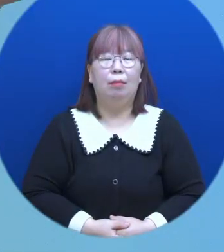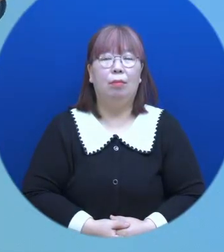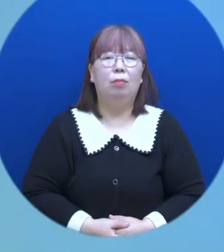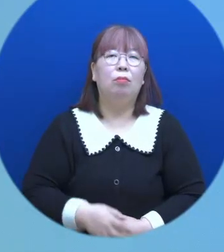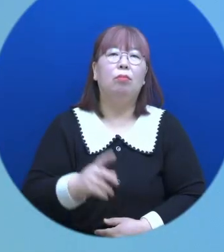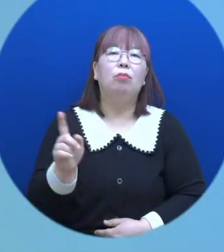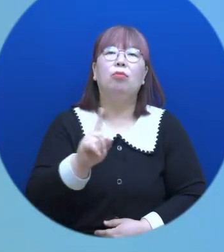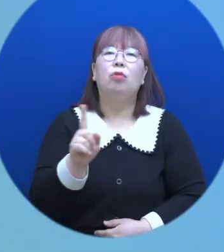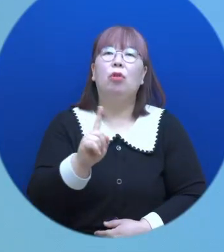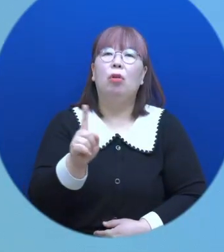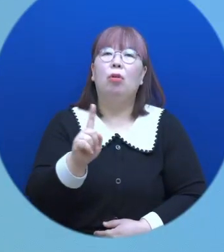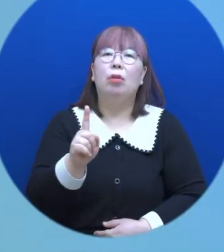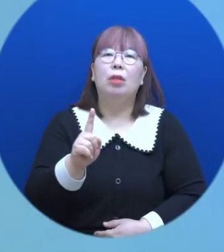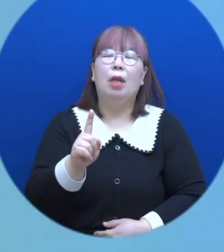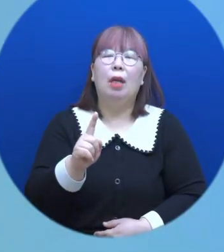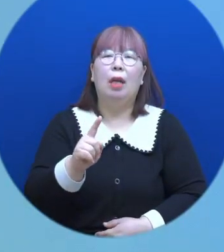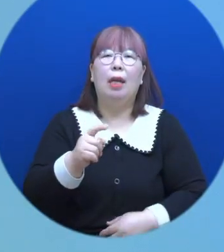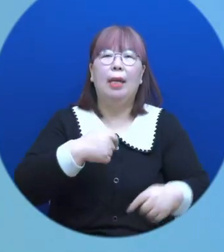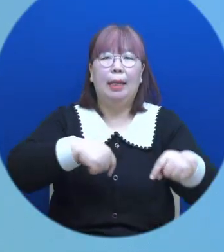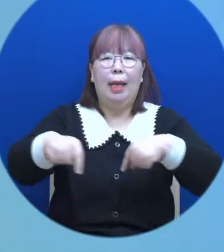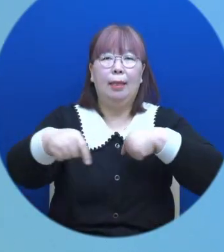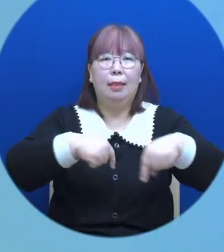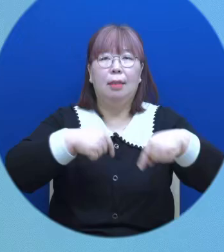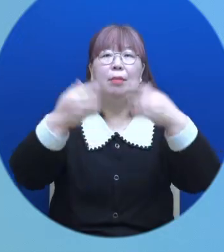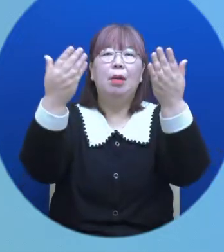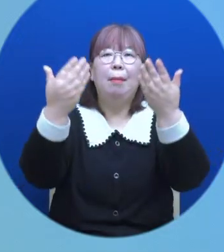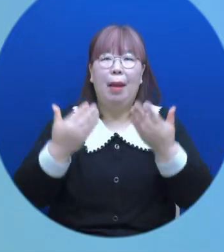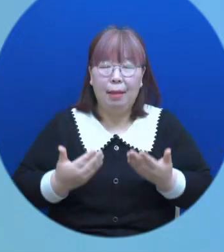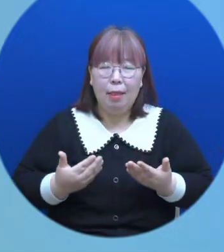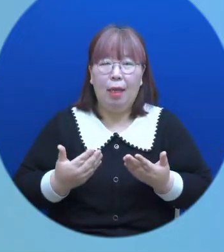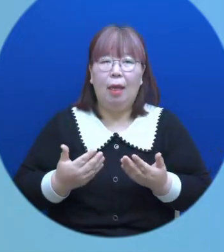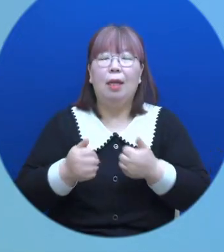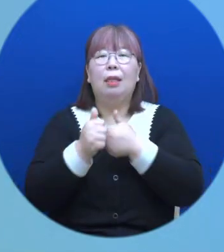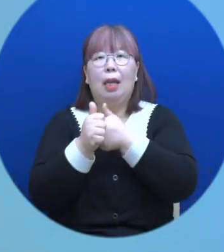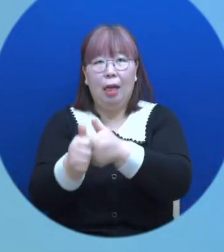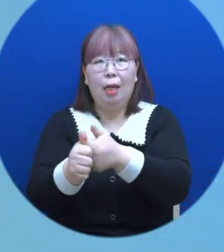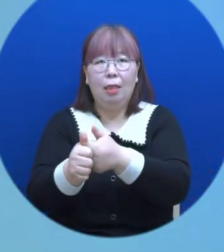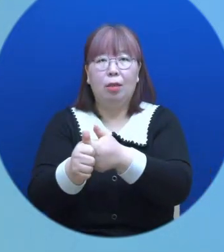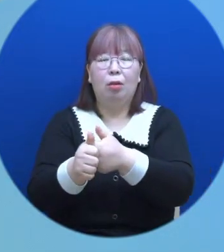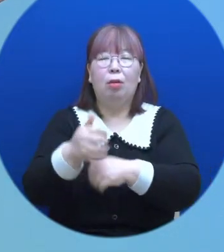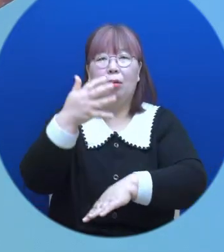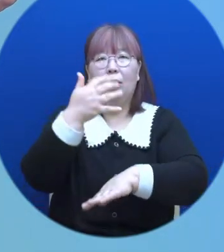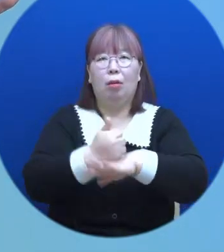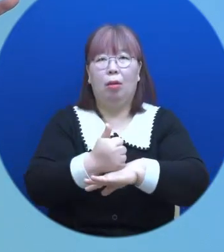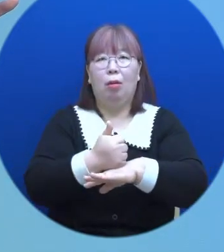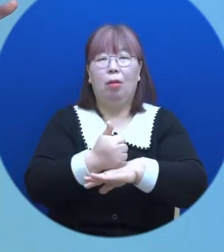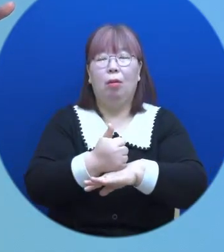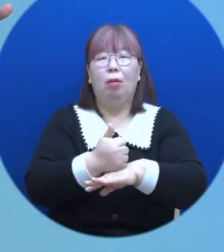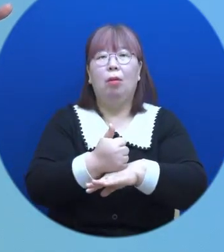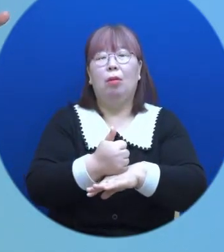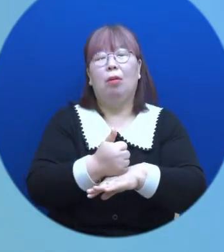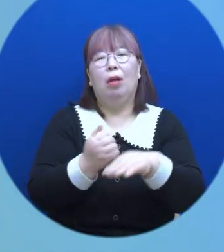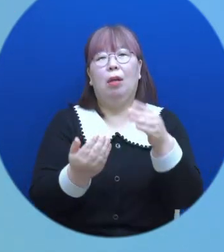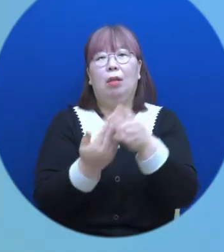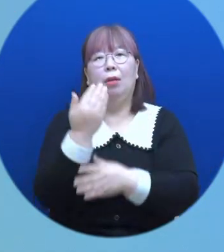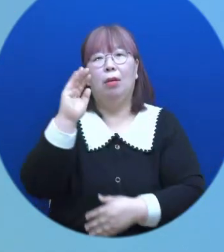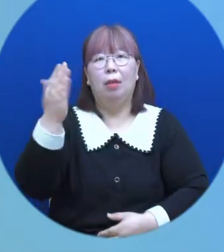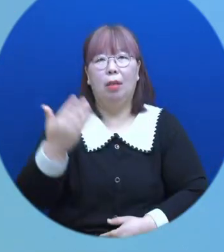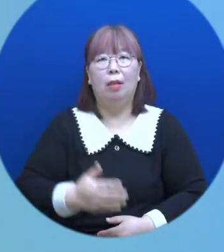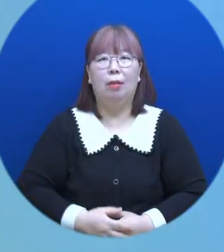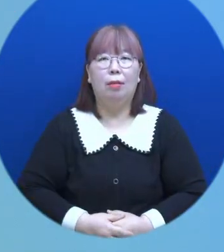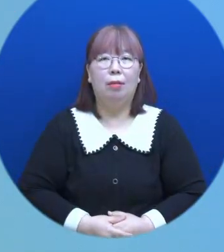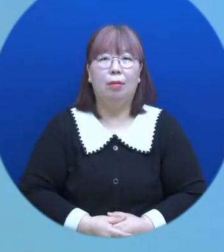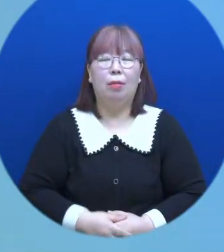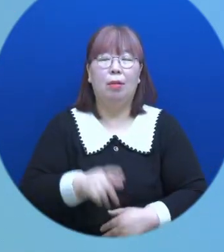무엇에 다스림을 받느냐 하는 거가 이런 근본적 차이를 낳고 있더라, 이